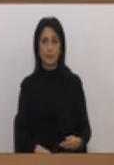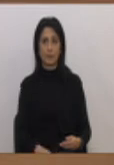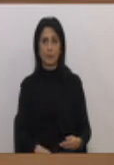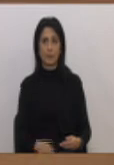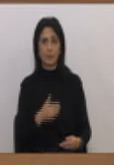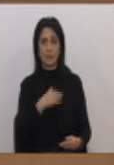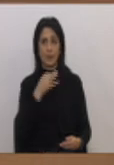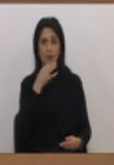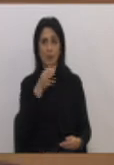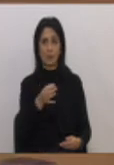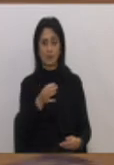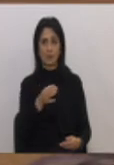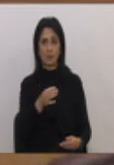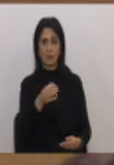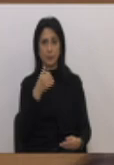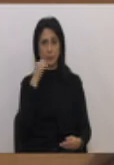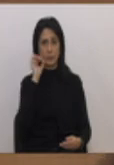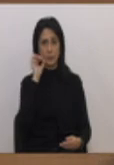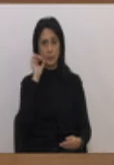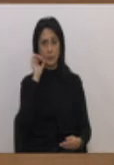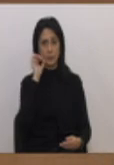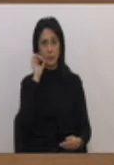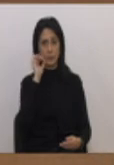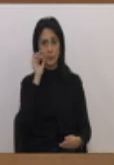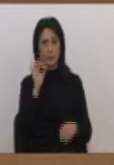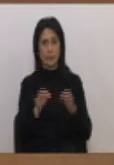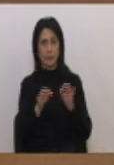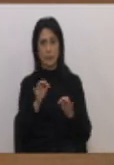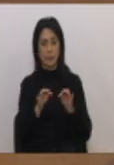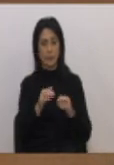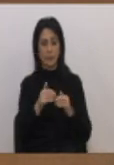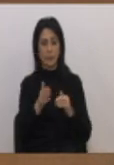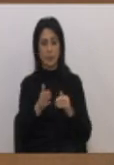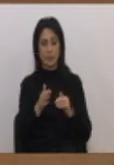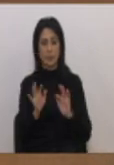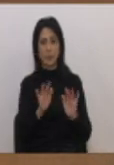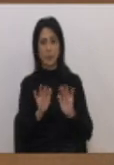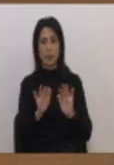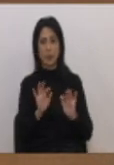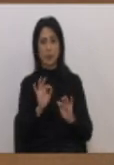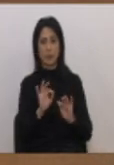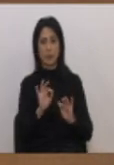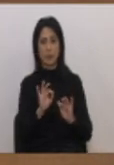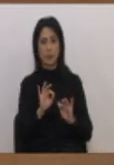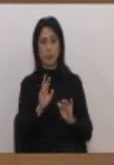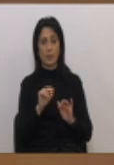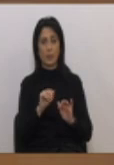Მე მინდა გამოუხმაურო, რომ გუშინ სასამართლოს წინ მიმდინარე მოვლენებს